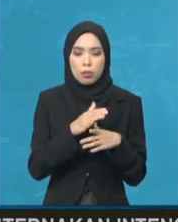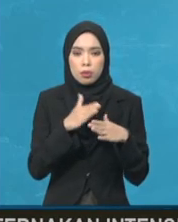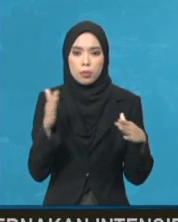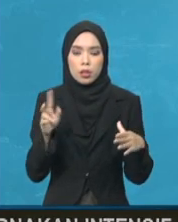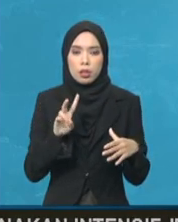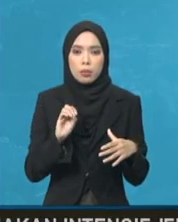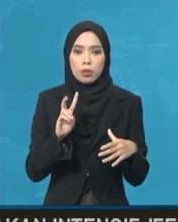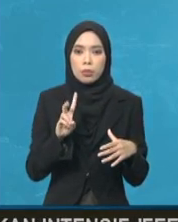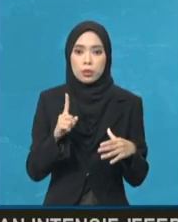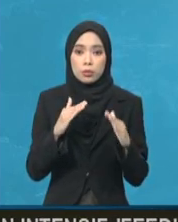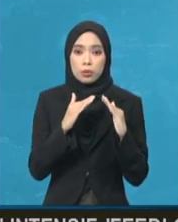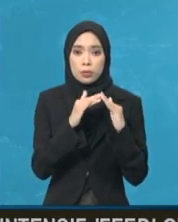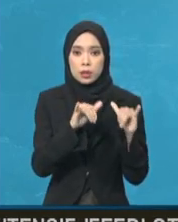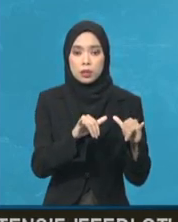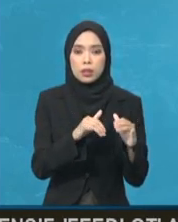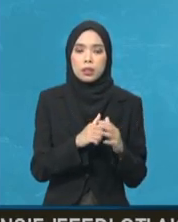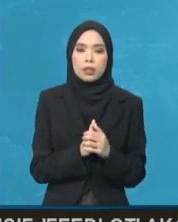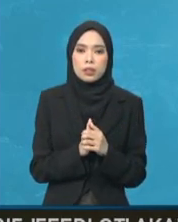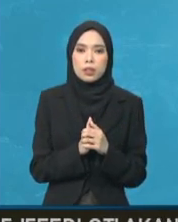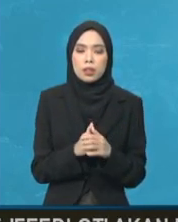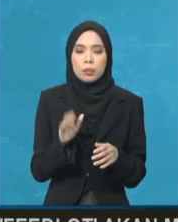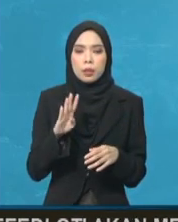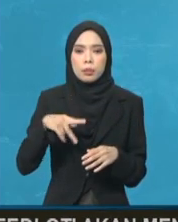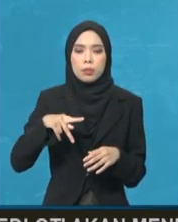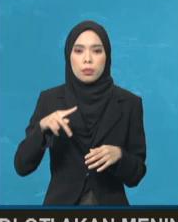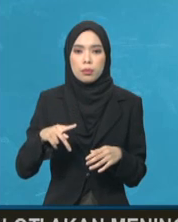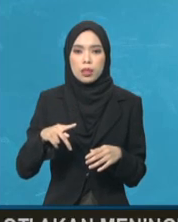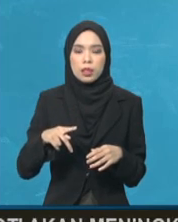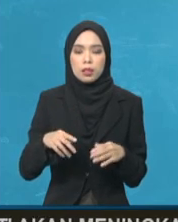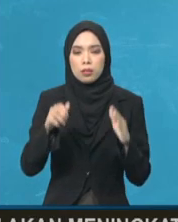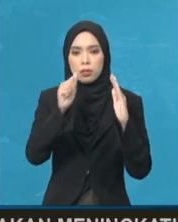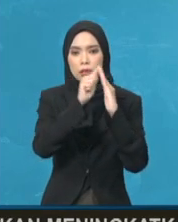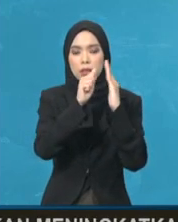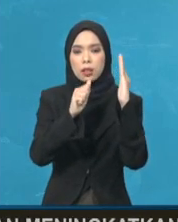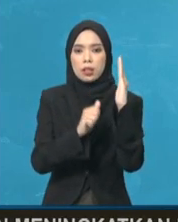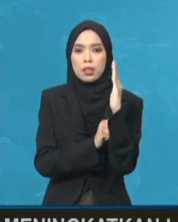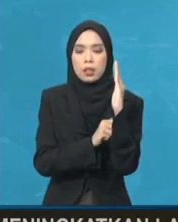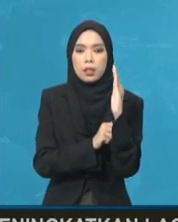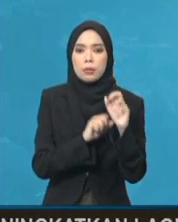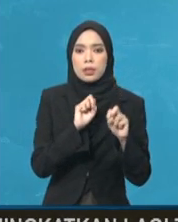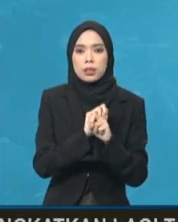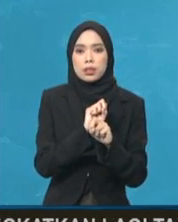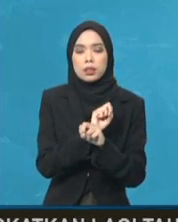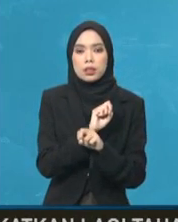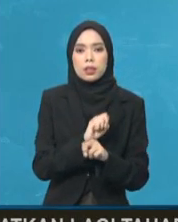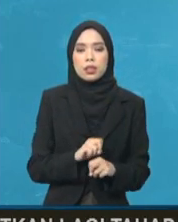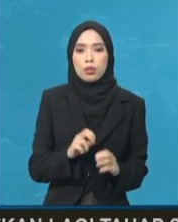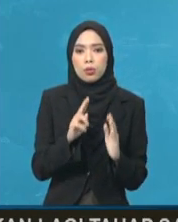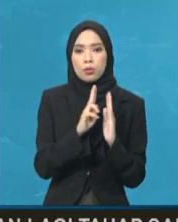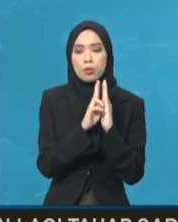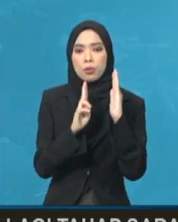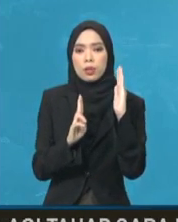BPP 2021 dilaksanakan di bawah akta banci pegal 78 dari undang-undang negara